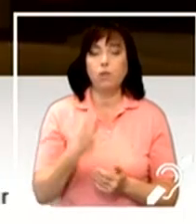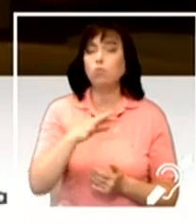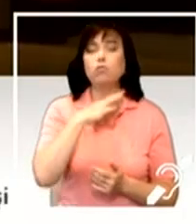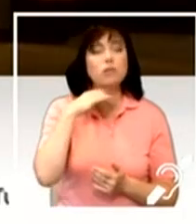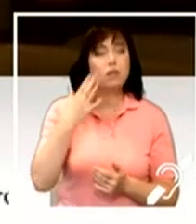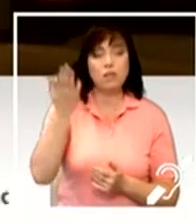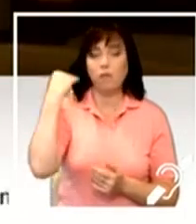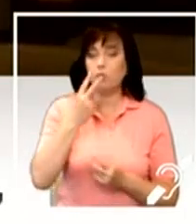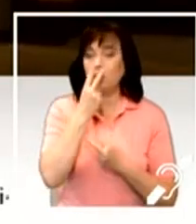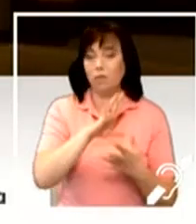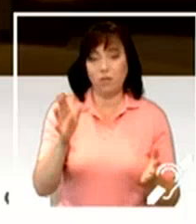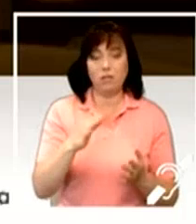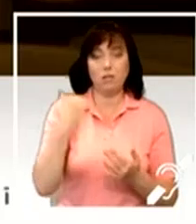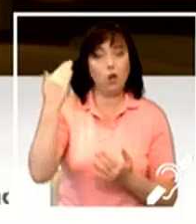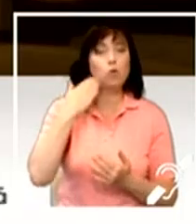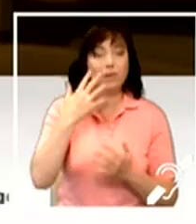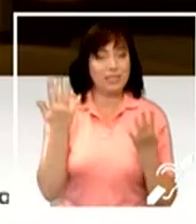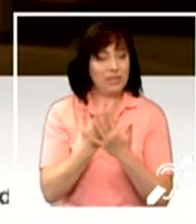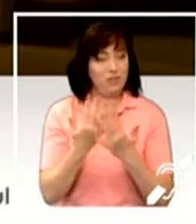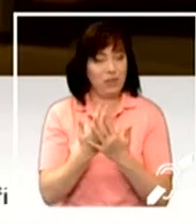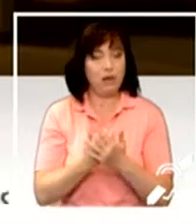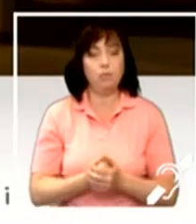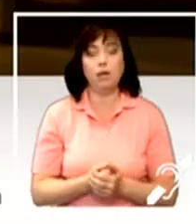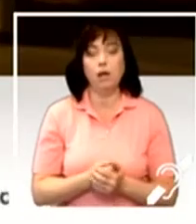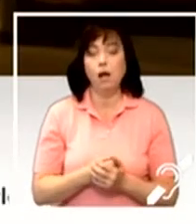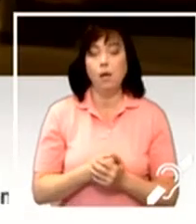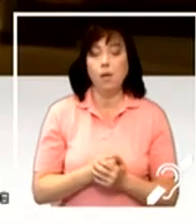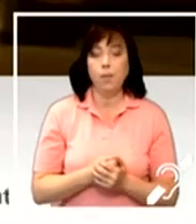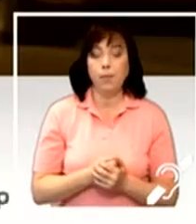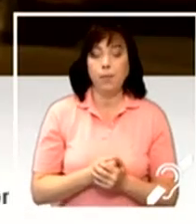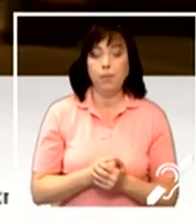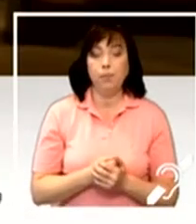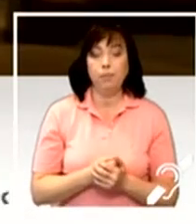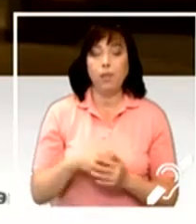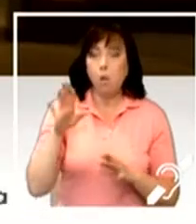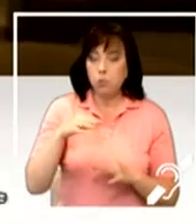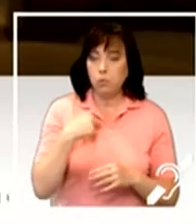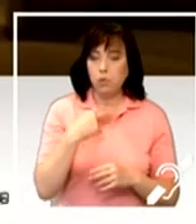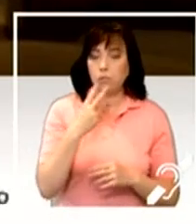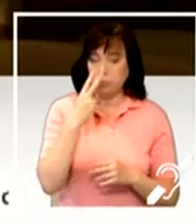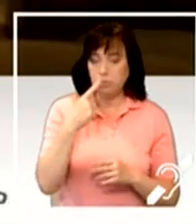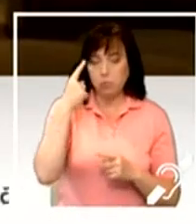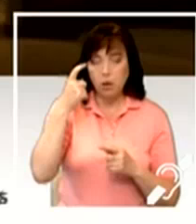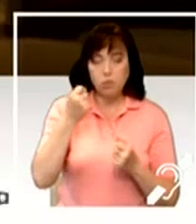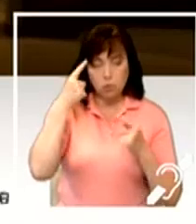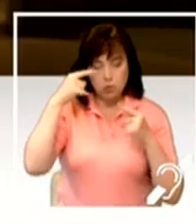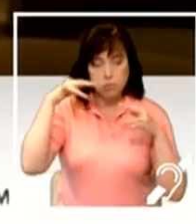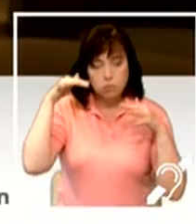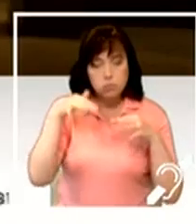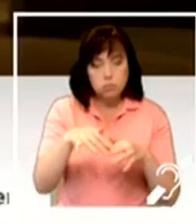nu am privit filme anume românești, după care m-am cufundat puțin